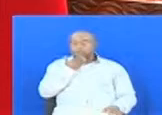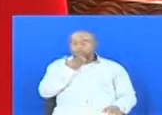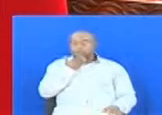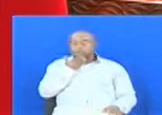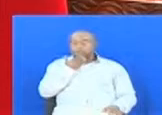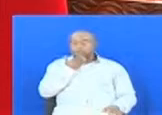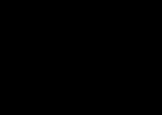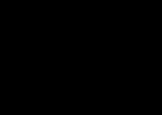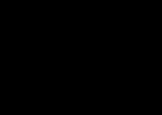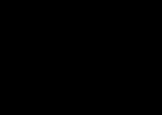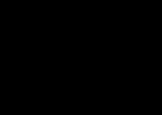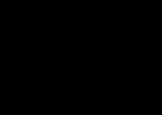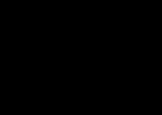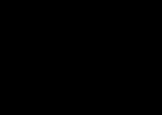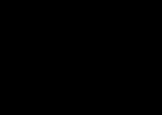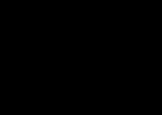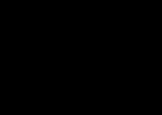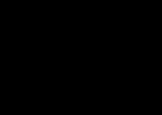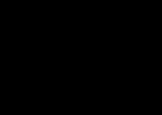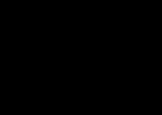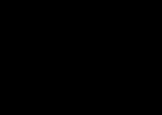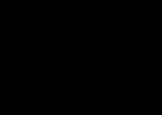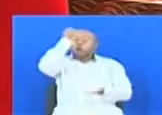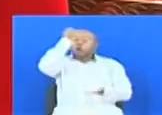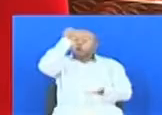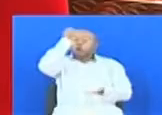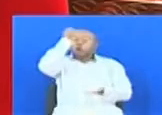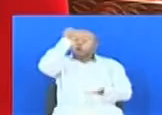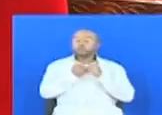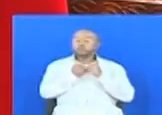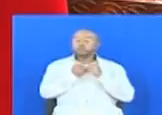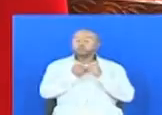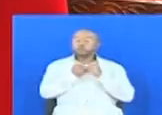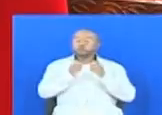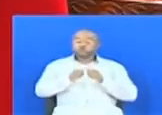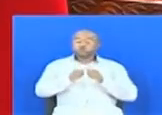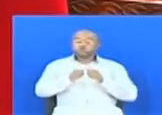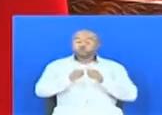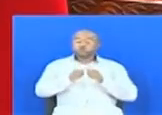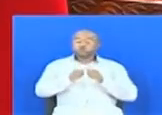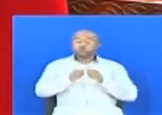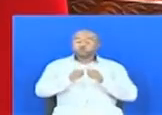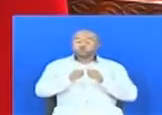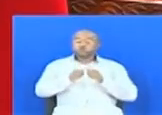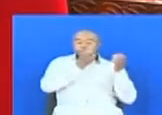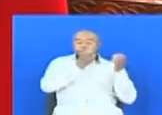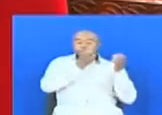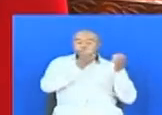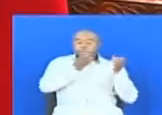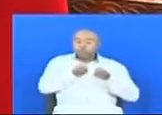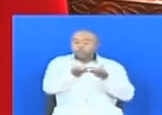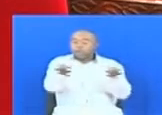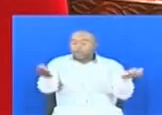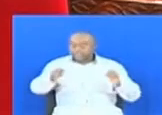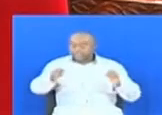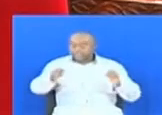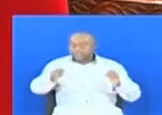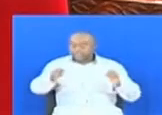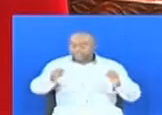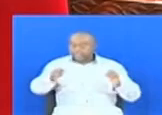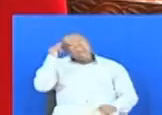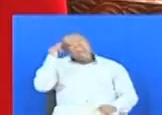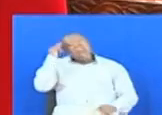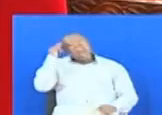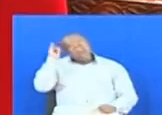commitment, decision making and capabilities, accountability, delegation and impression and empowerment, creativity